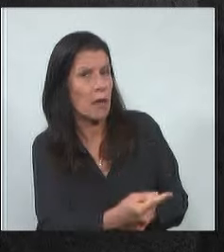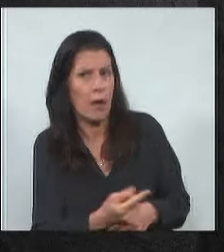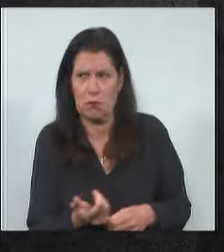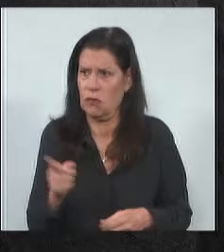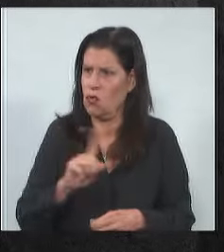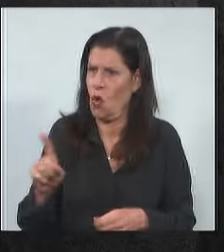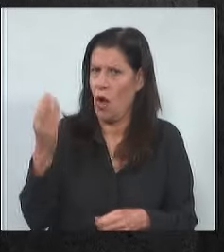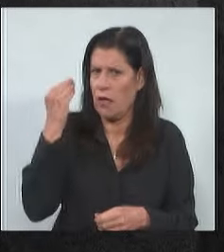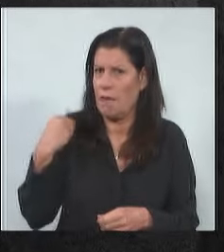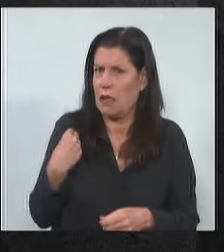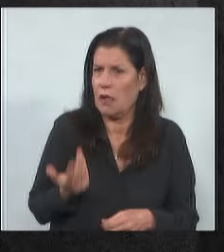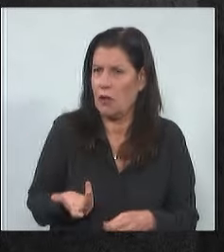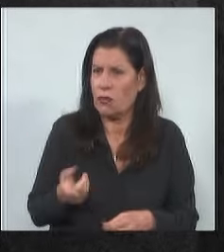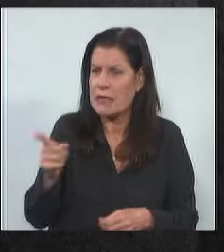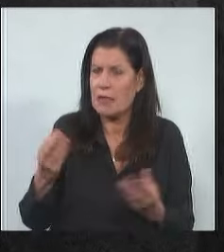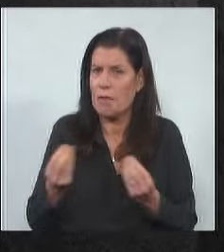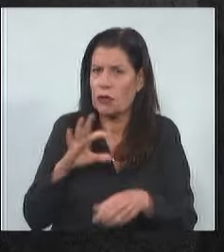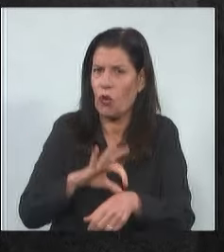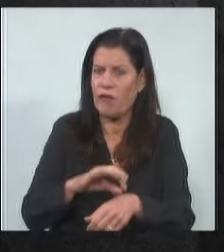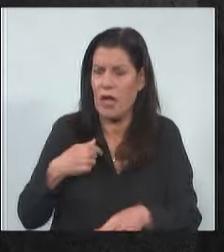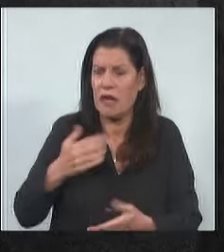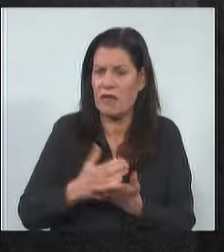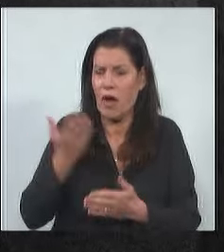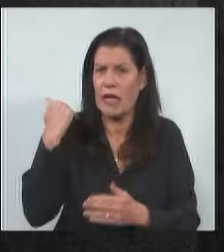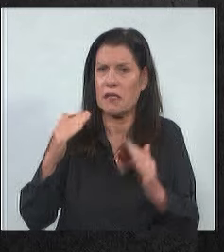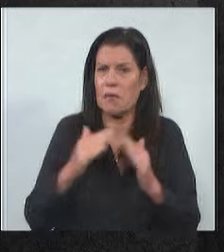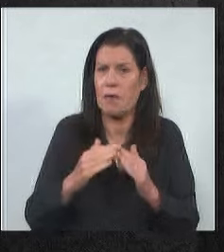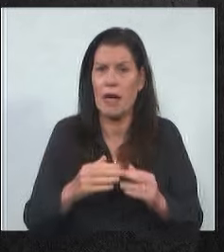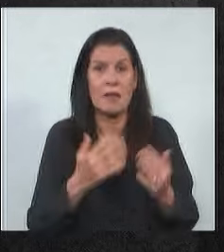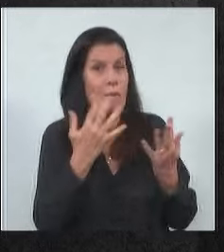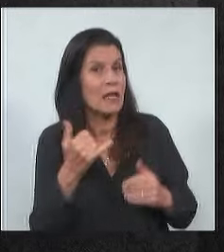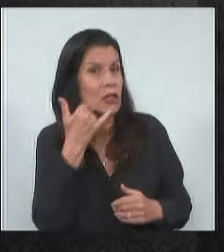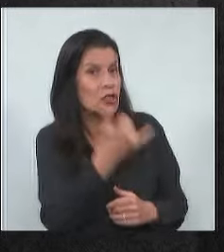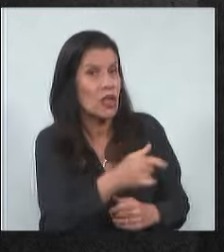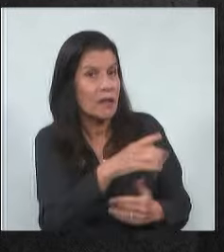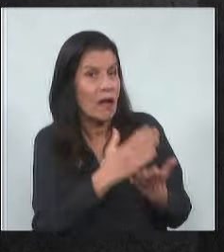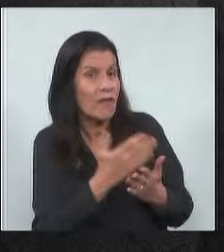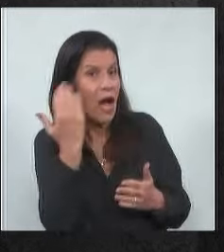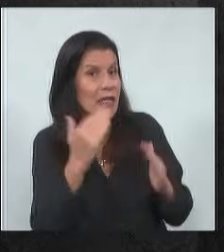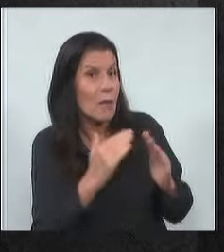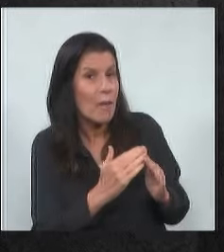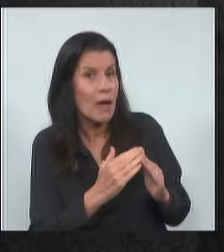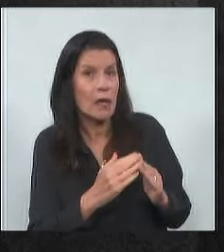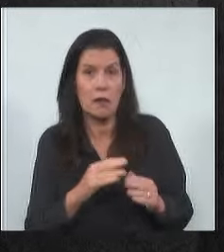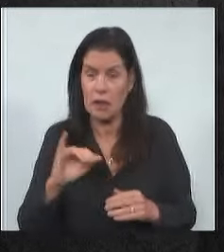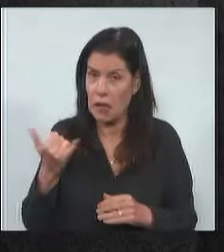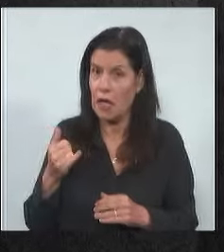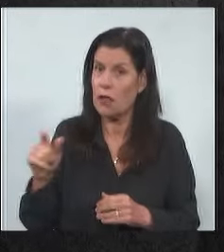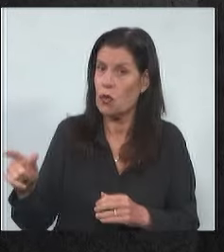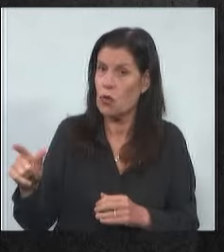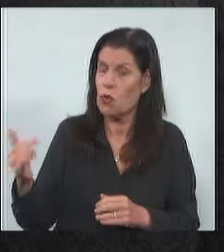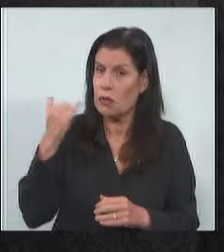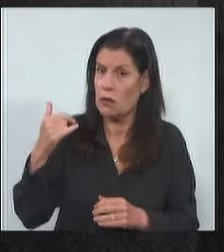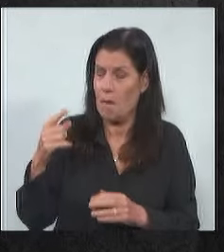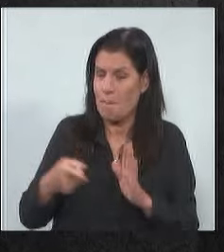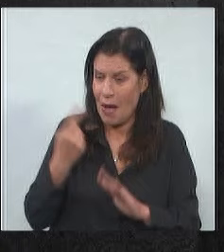משהו רפואי. אני כבר הייתי בבית בזמן הזה. אה, כשהוא התקשר אליך היית בבית בכלל? הוא דיבר איתי בפעם הראשונה ביום